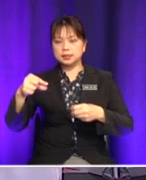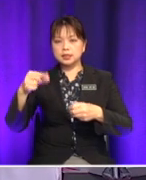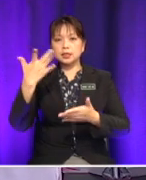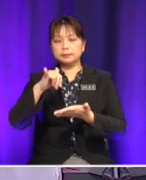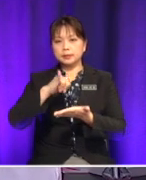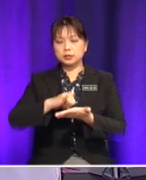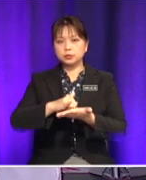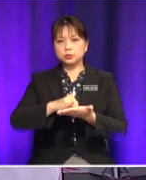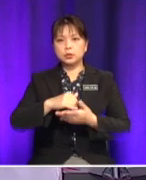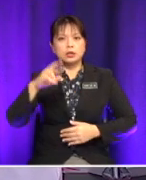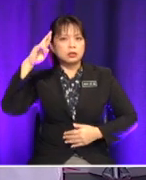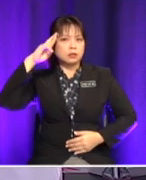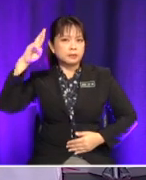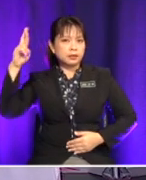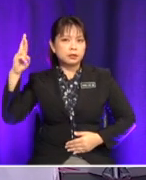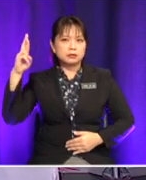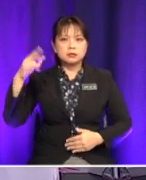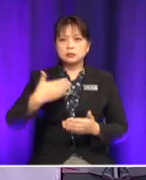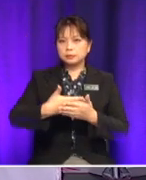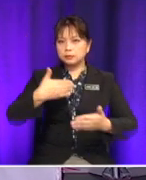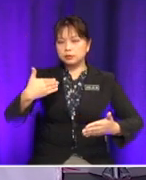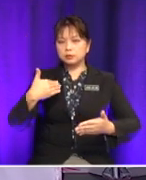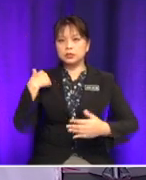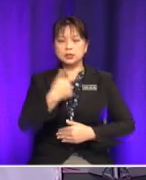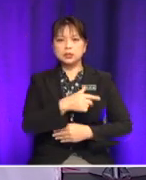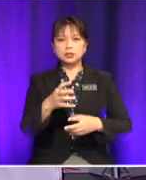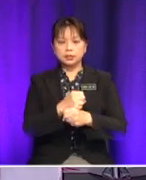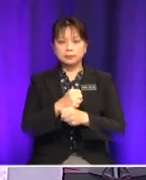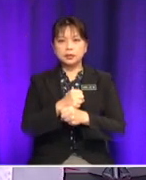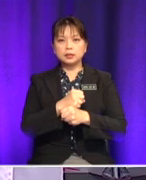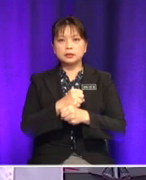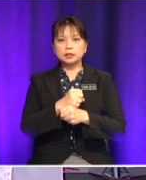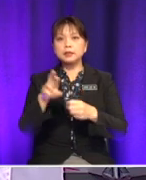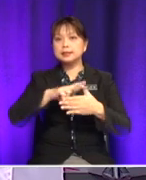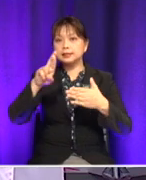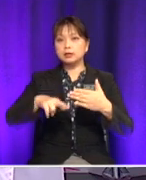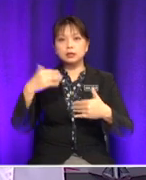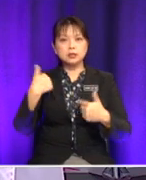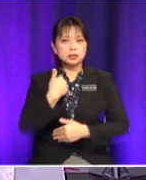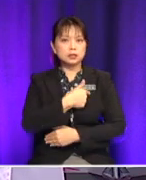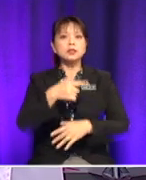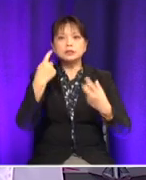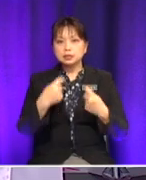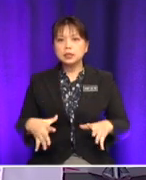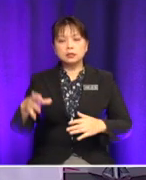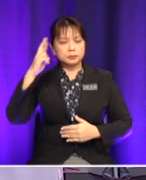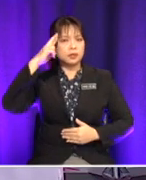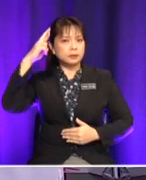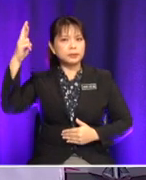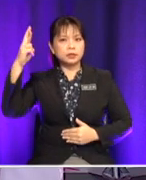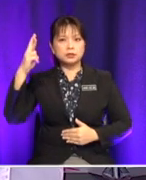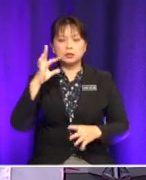sebelum eee dapat keputusan Ki tidak boleh ramah nah ini sepatunya butuh karawana Dewana perang kepada